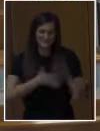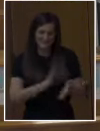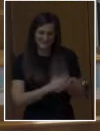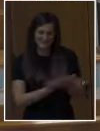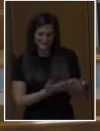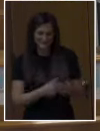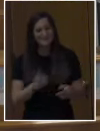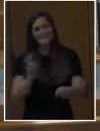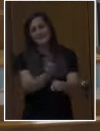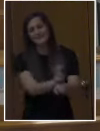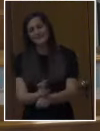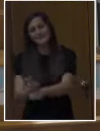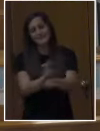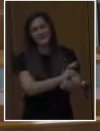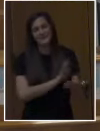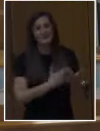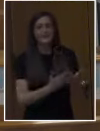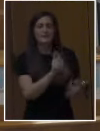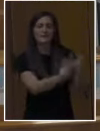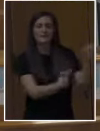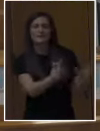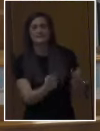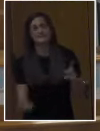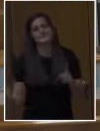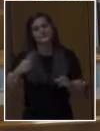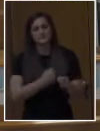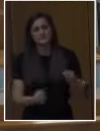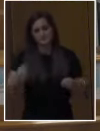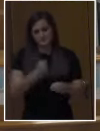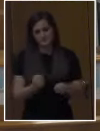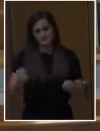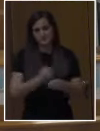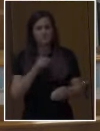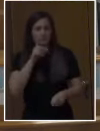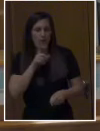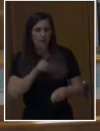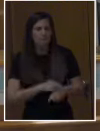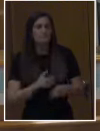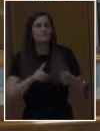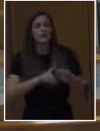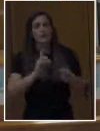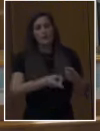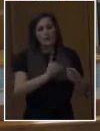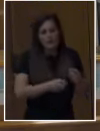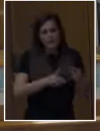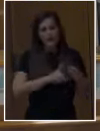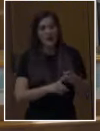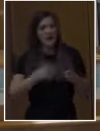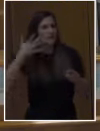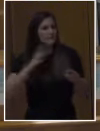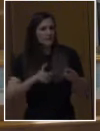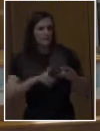Είναι οι υπόλοιποι διερμηνείς οι οποίοι θα έρθουν για να αναπληρώσουν τη Μανουέλα στις υπόλοιπες ώρες, η Δόμνα, η Εύα, η